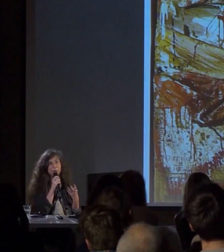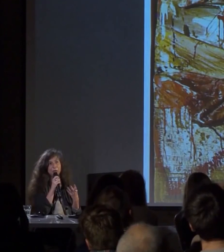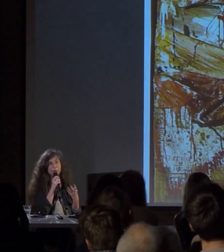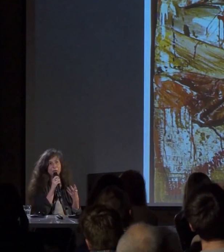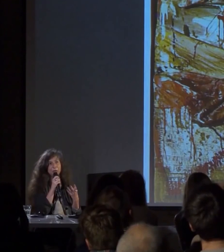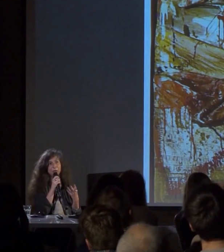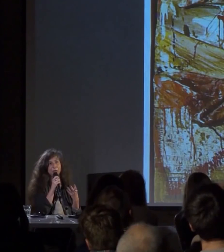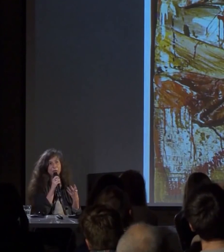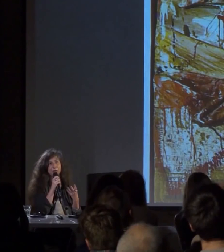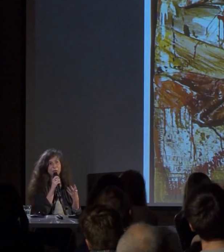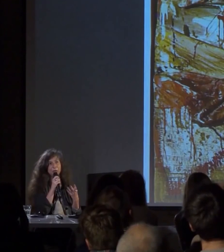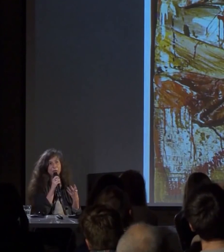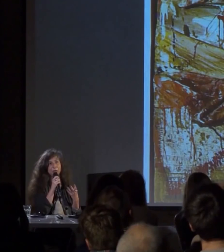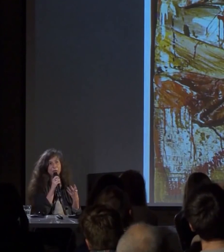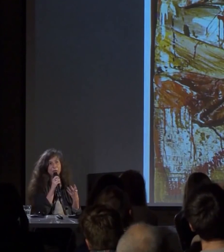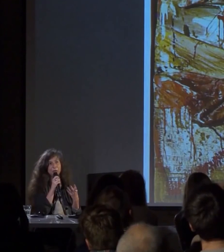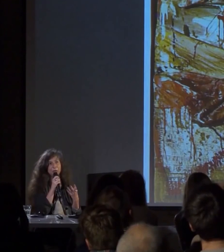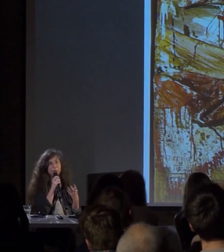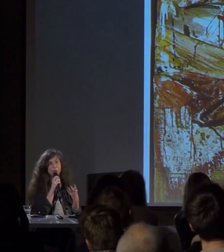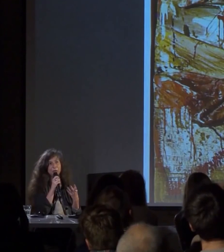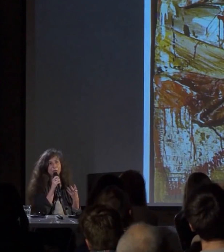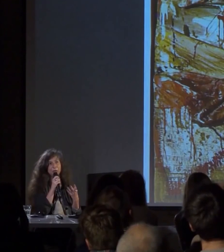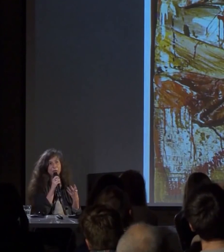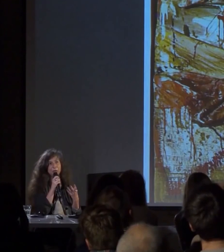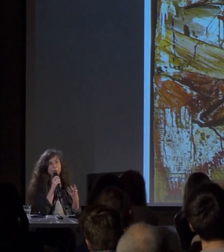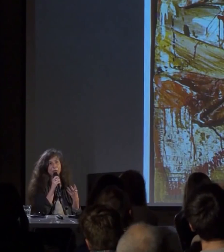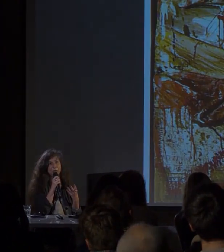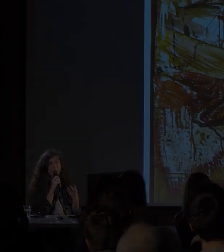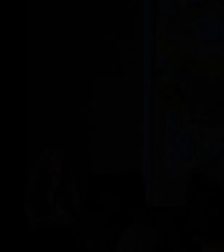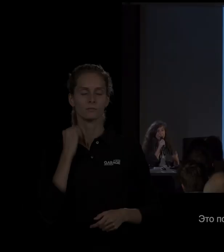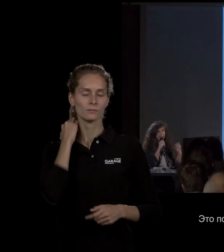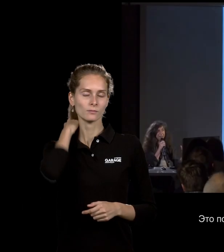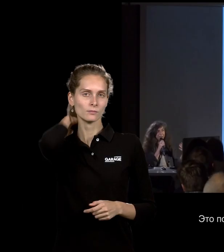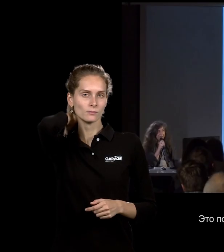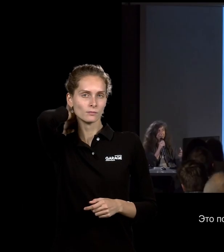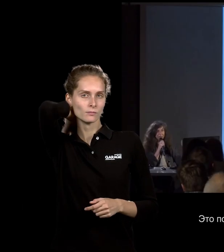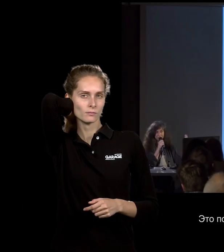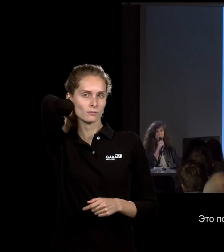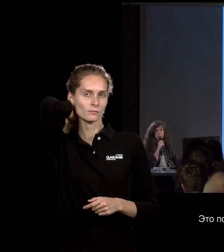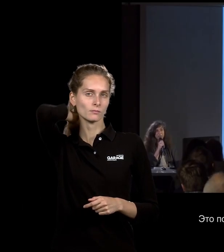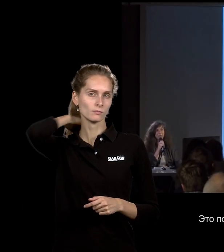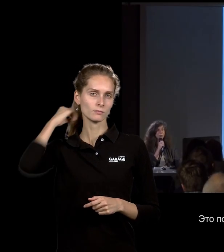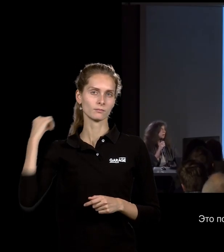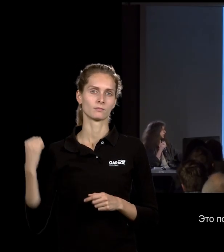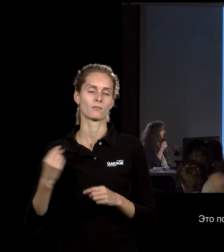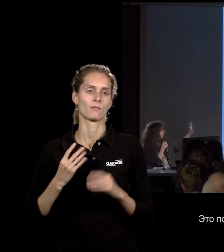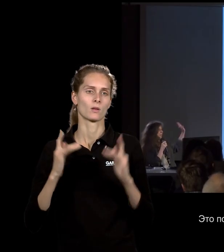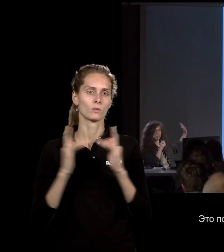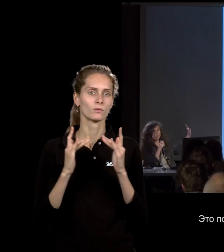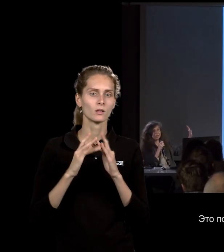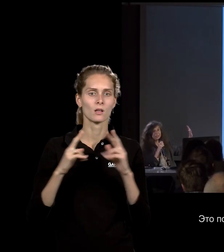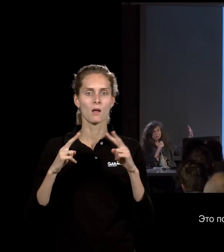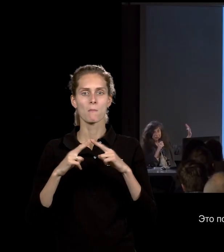композицией, и лишь чуть позже зритель начинает разбирать отдельные предметы. Да, это кровать, это постель, но это